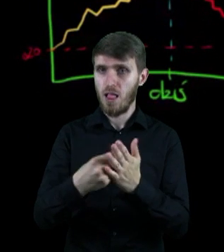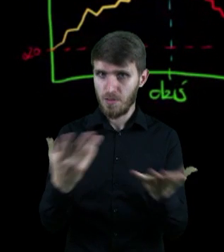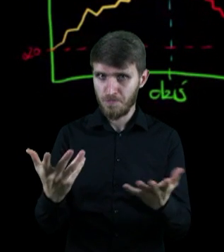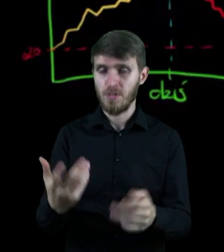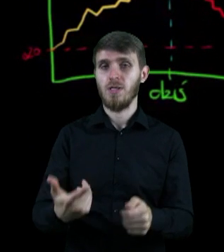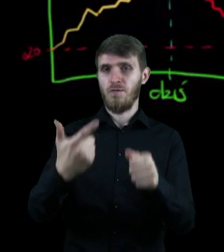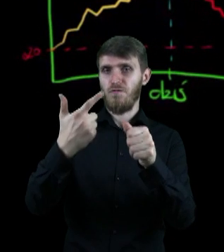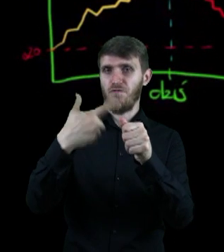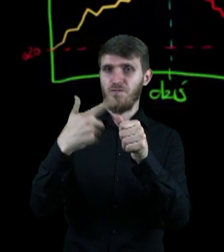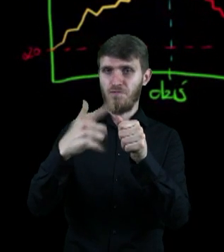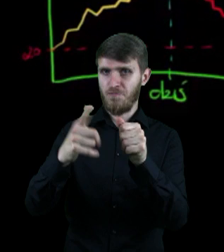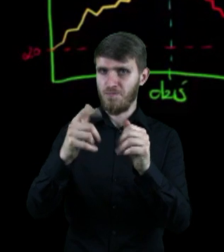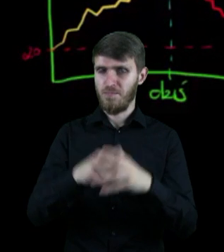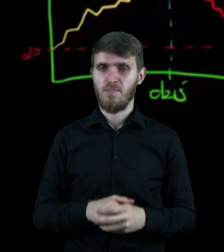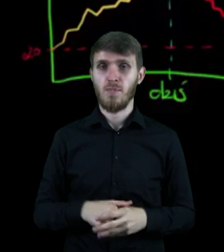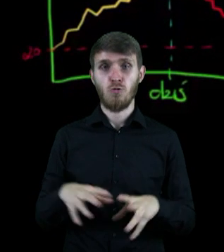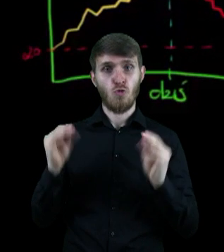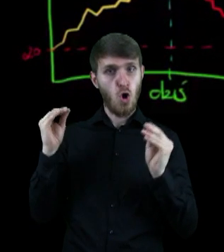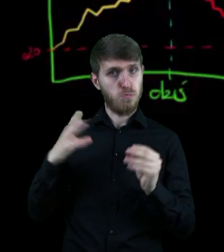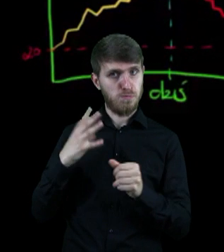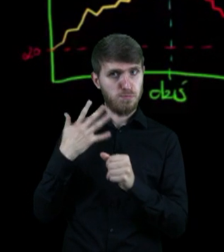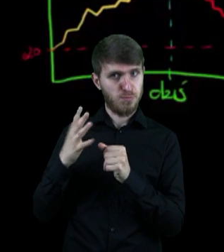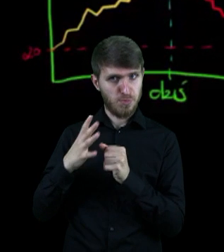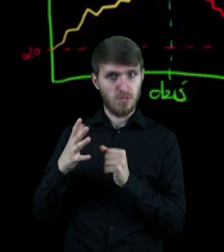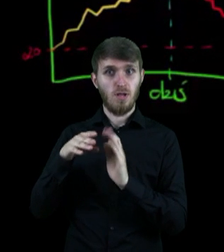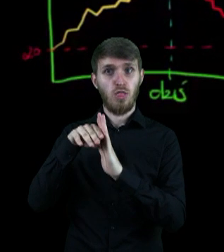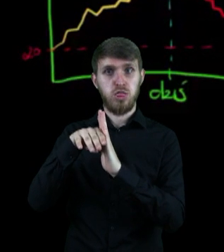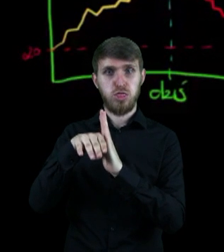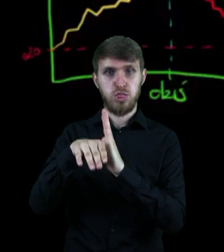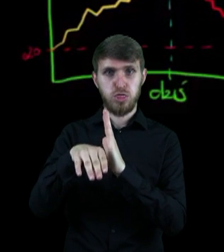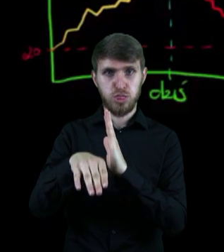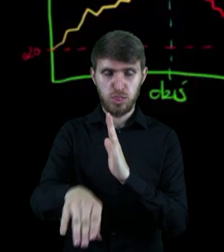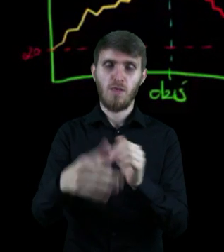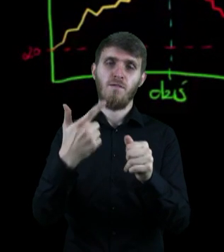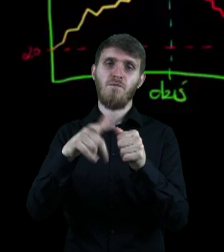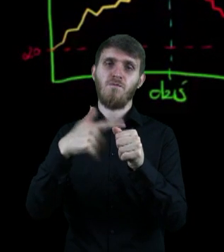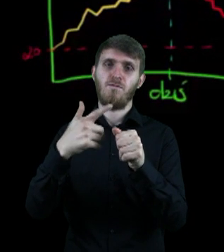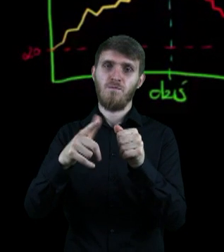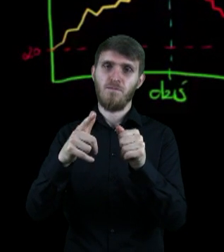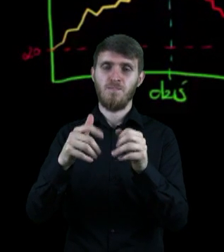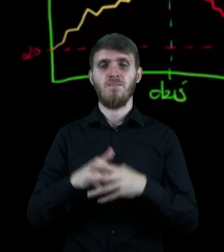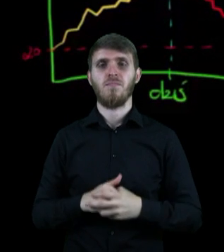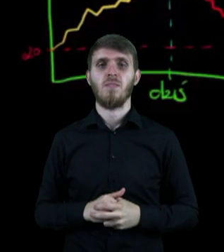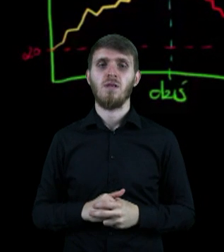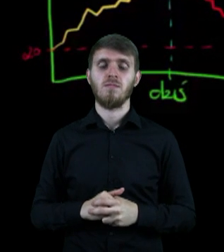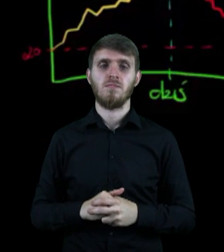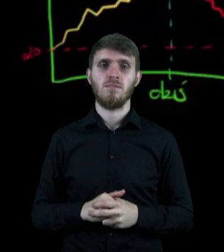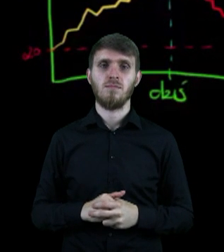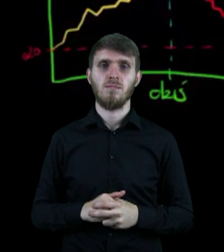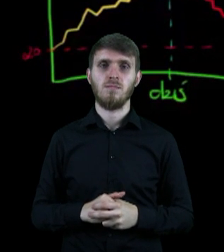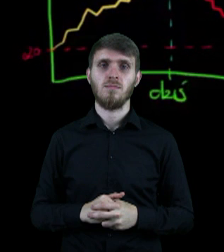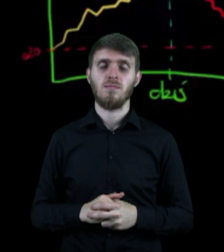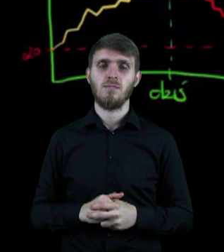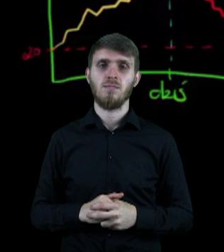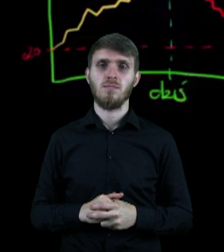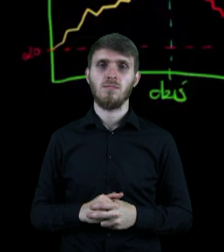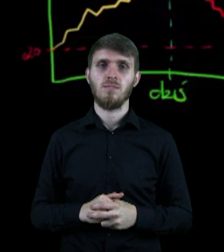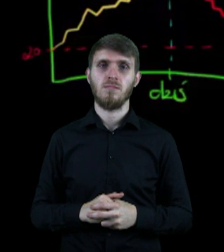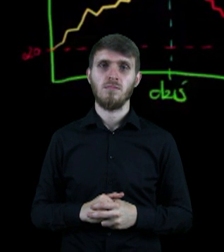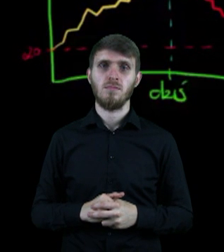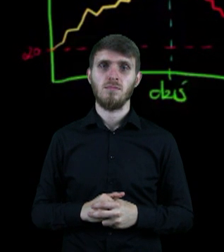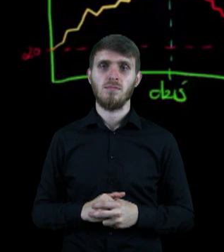i nasza cena akcji spada do 20 zł. Wówczas możecie kupić taką akcję